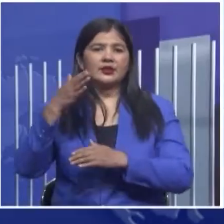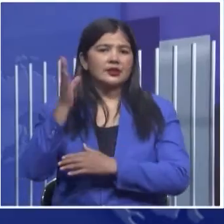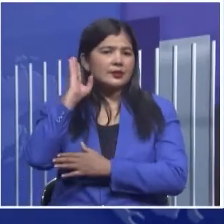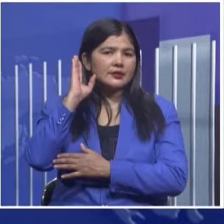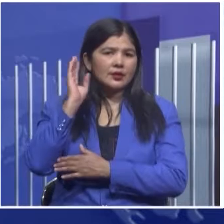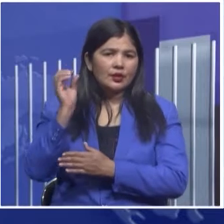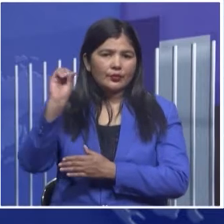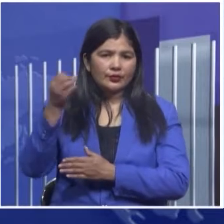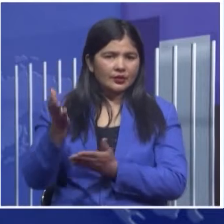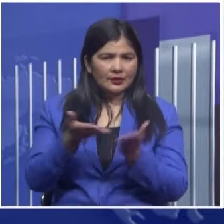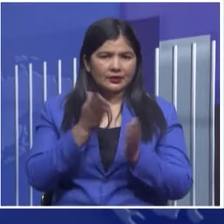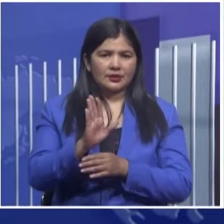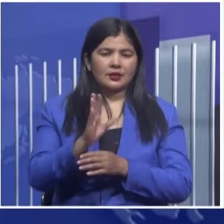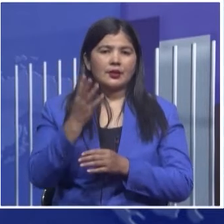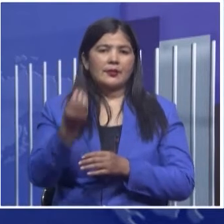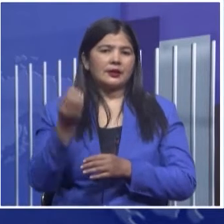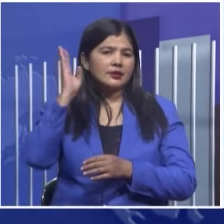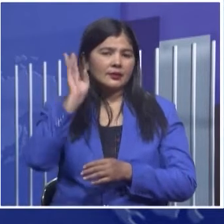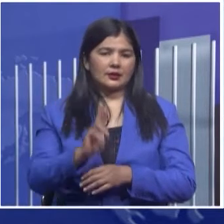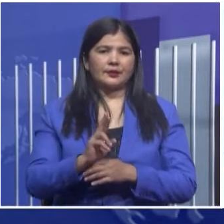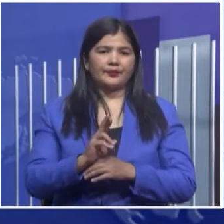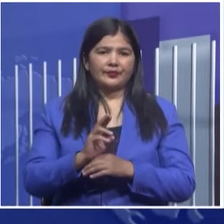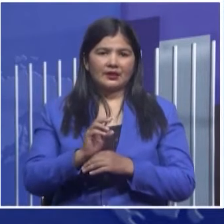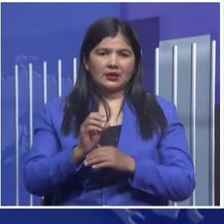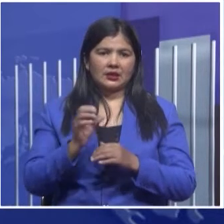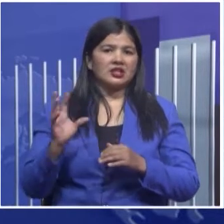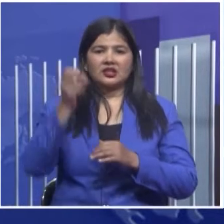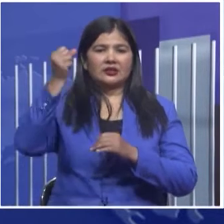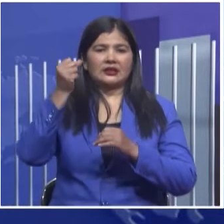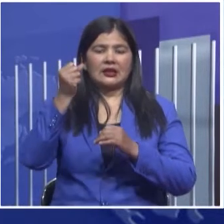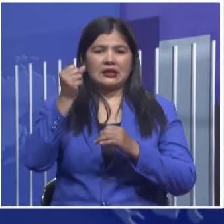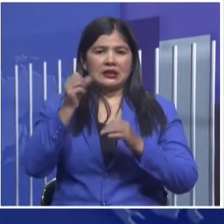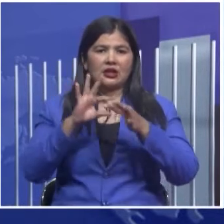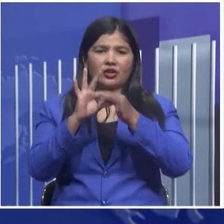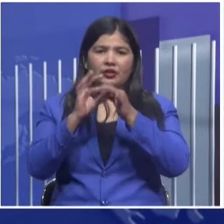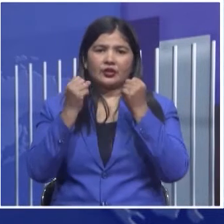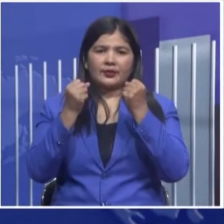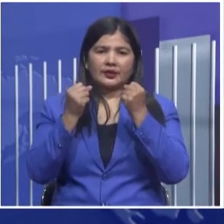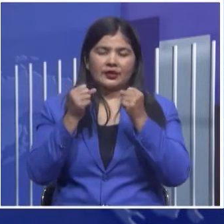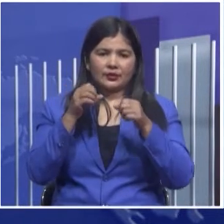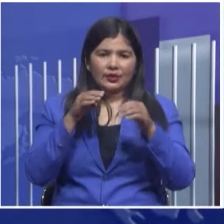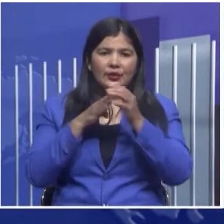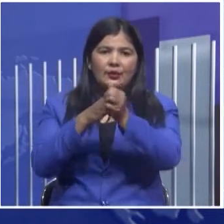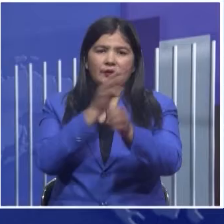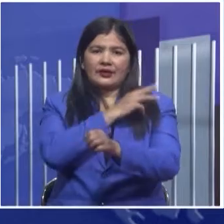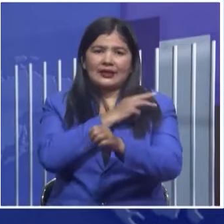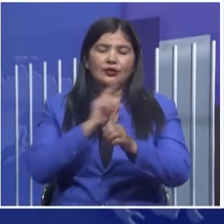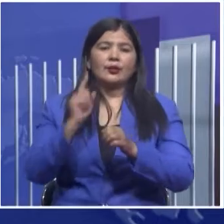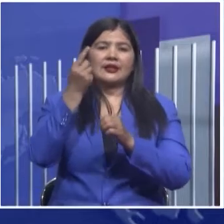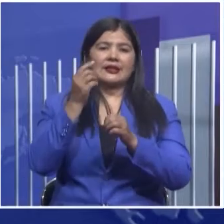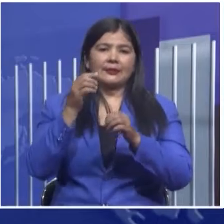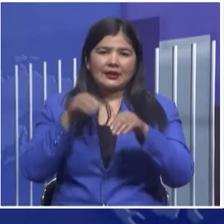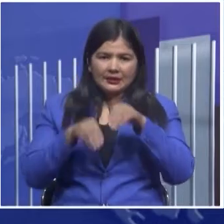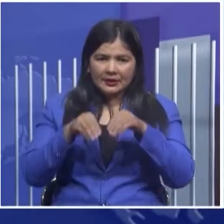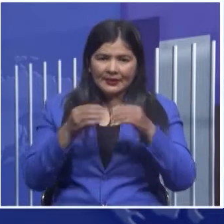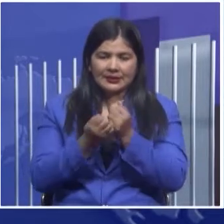विश्रामपछि समाचारमा पुनः स्वागत छ। अब बाँकी समाचार। सत्ता गठबन्धनका नेताहरू स्थानीय तहको निर्वाचन वैशाखमै गर्न सहमत भएका छन्, तर